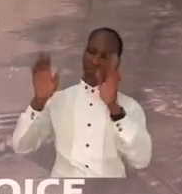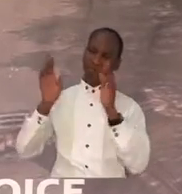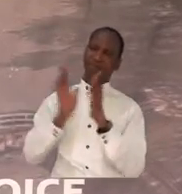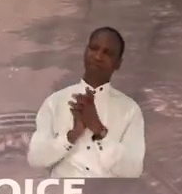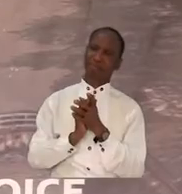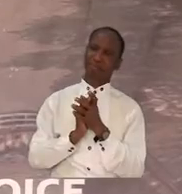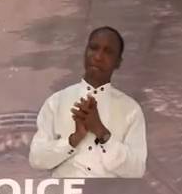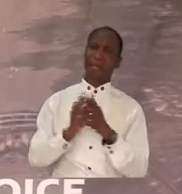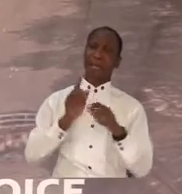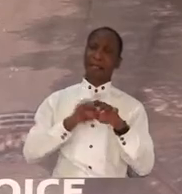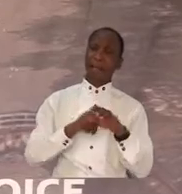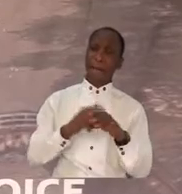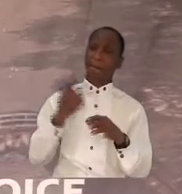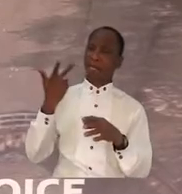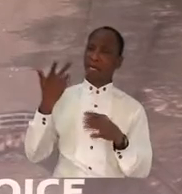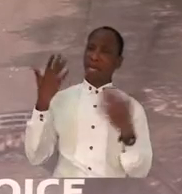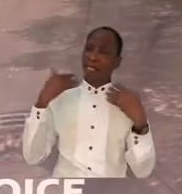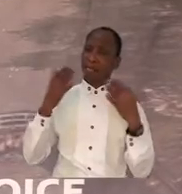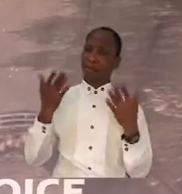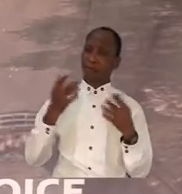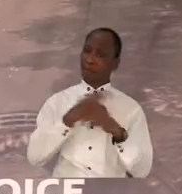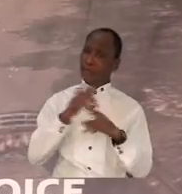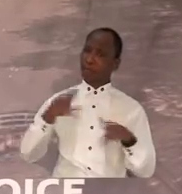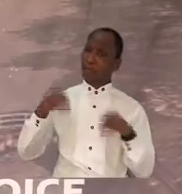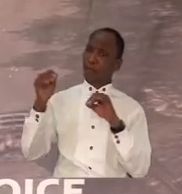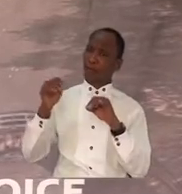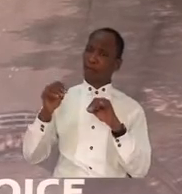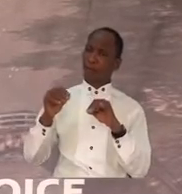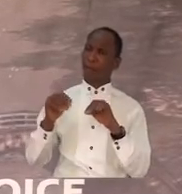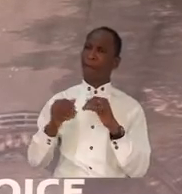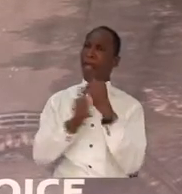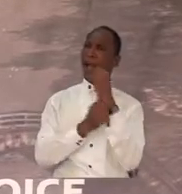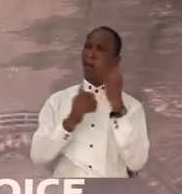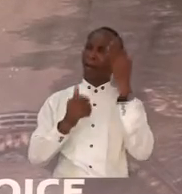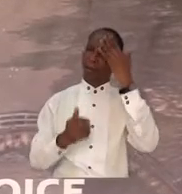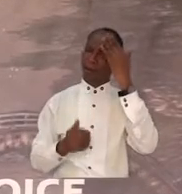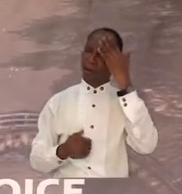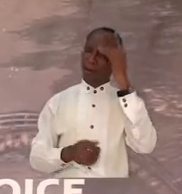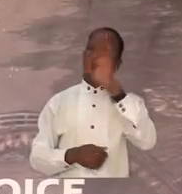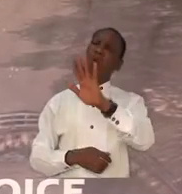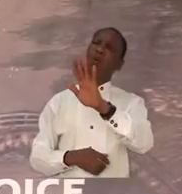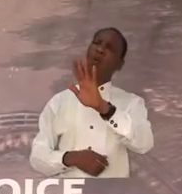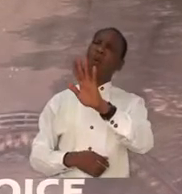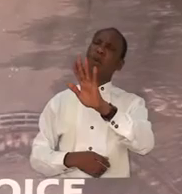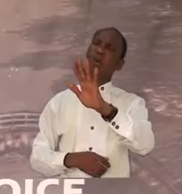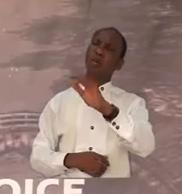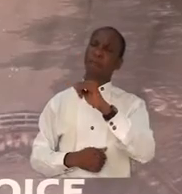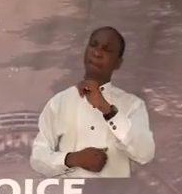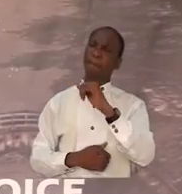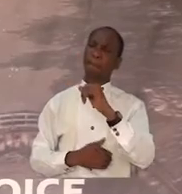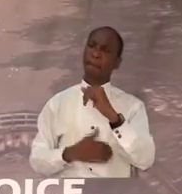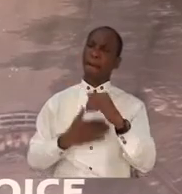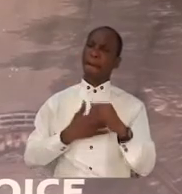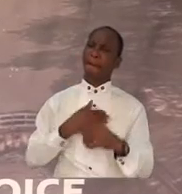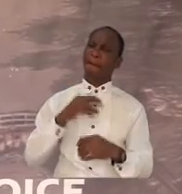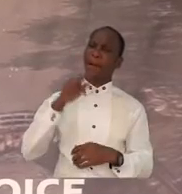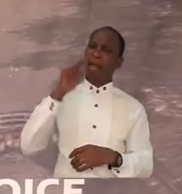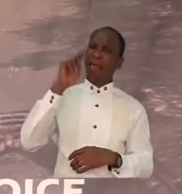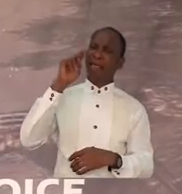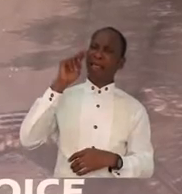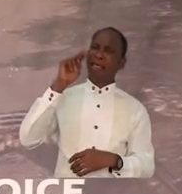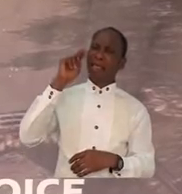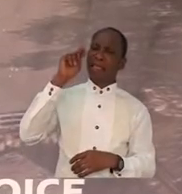Abraham o kai se ne wo fa se Lot ene ne yire ne ne ma o mu tikro no so